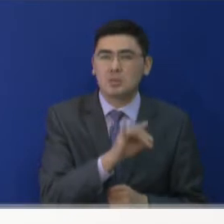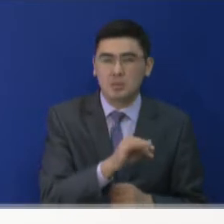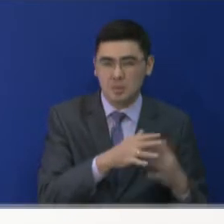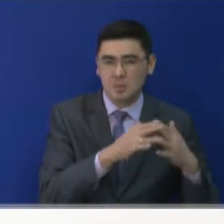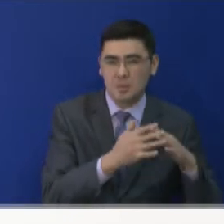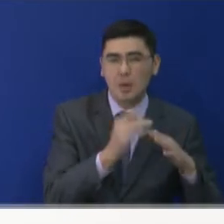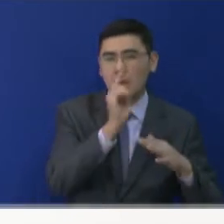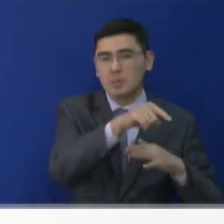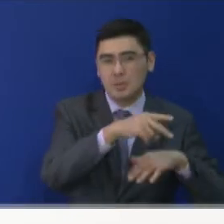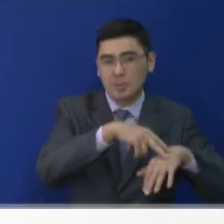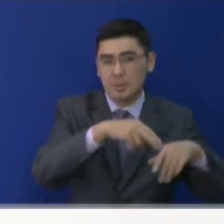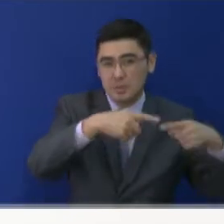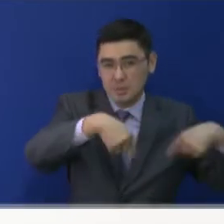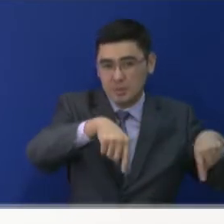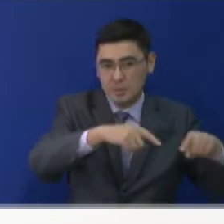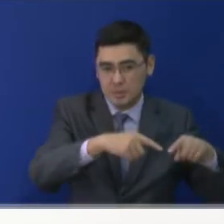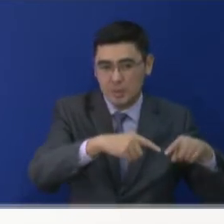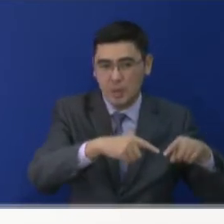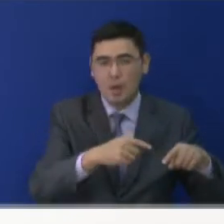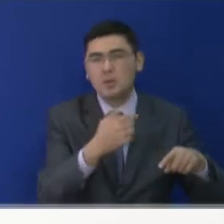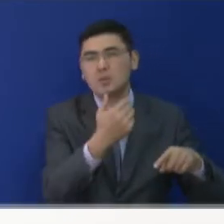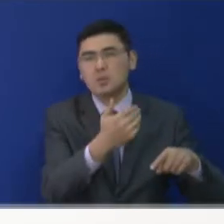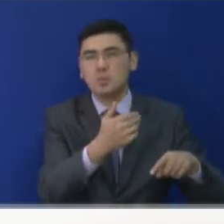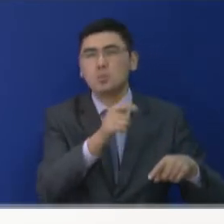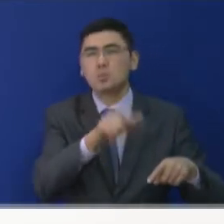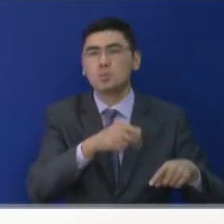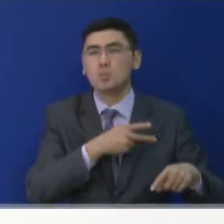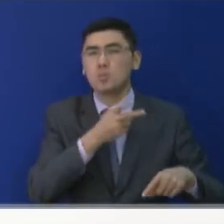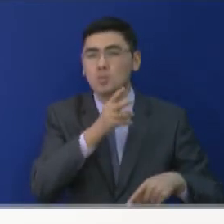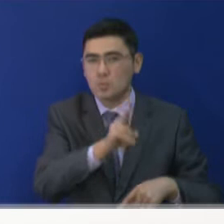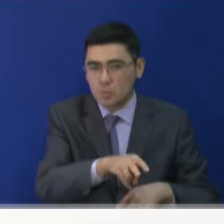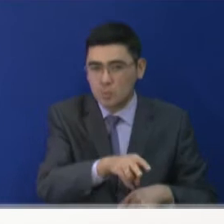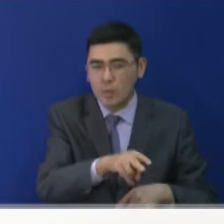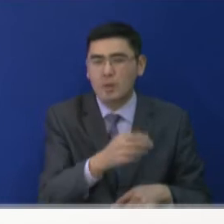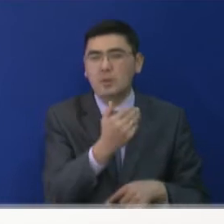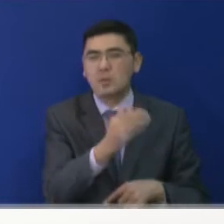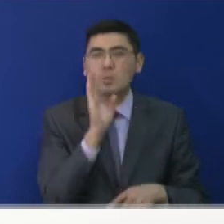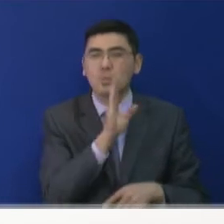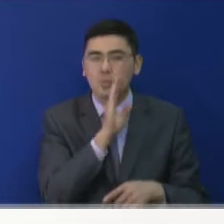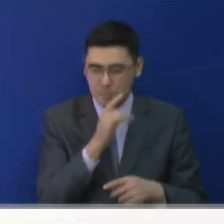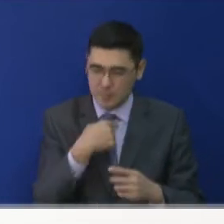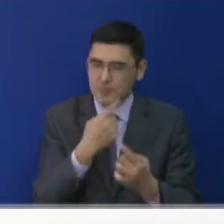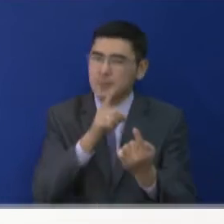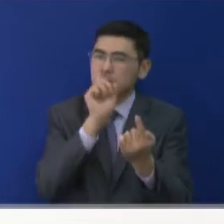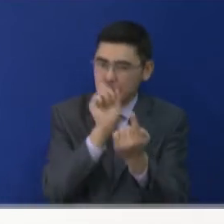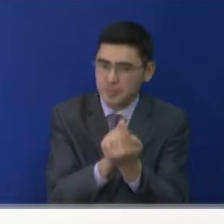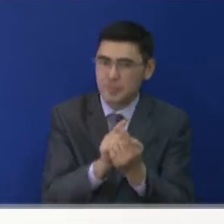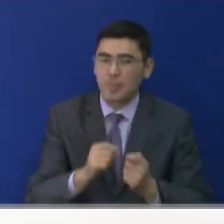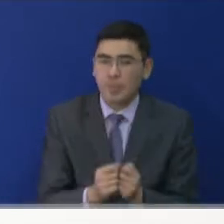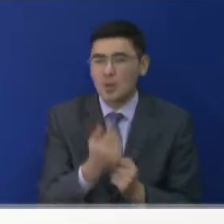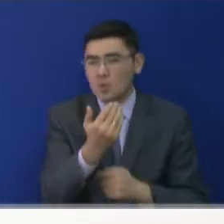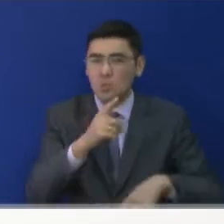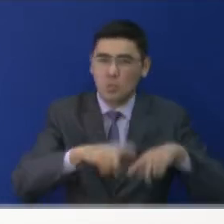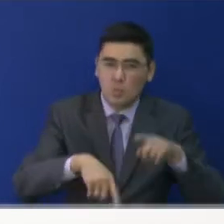бөлімшесінде қайтыс болған марқұм азамат Оразалының анасына, отбасына барып көңіл айттым. Тас түскен жеріне ауыр, сондықтан